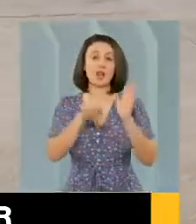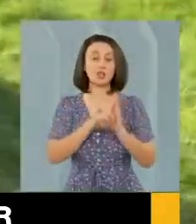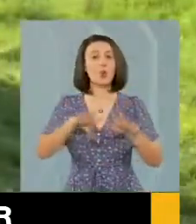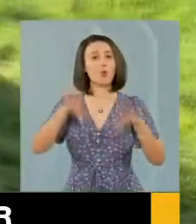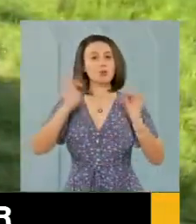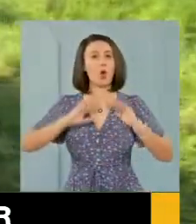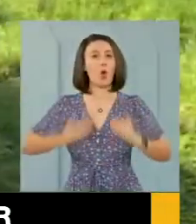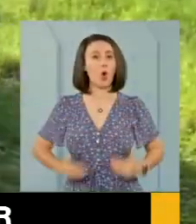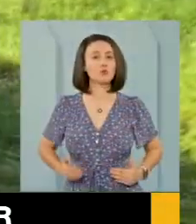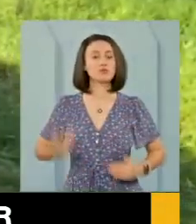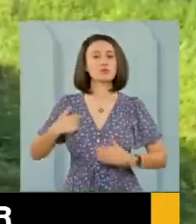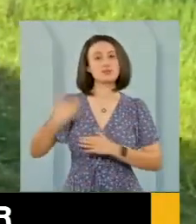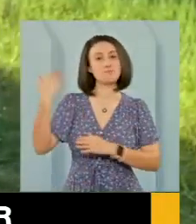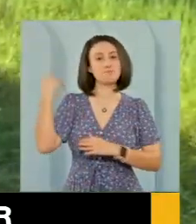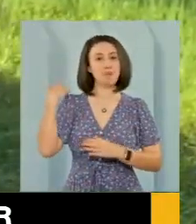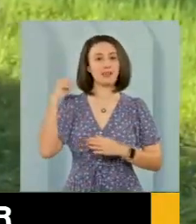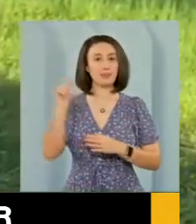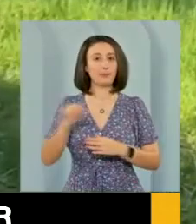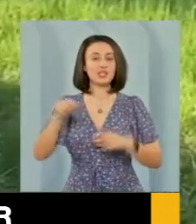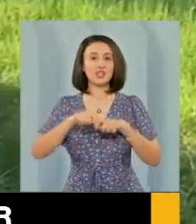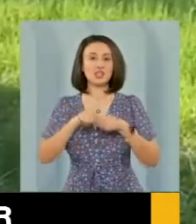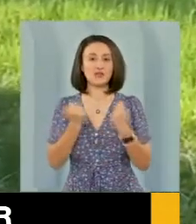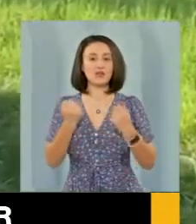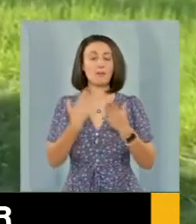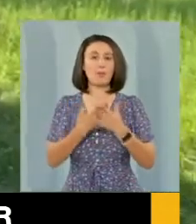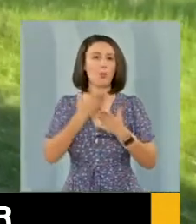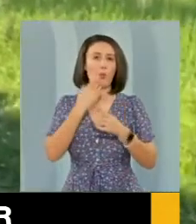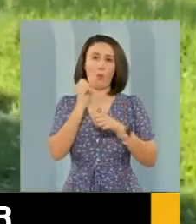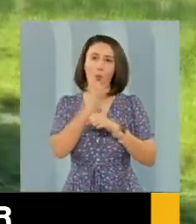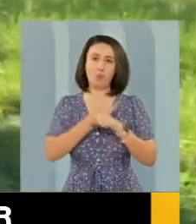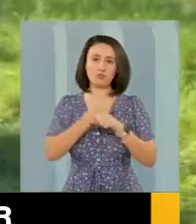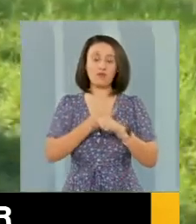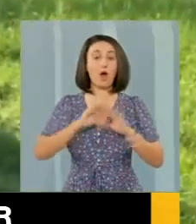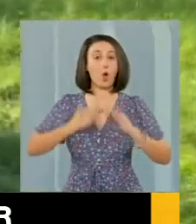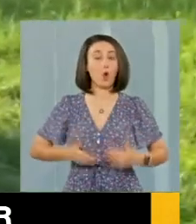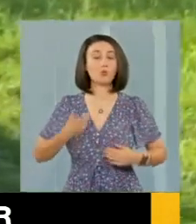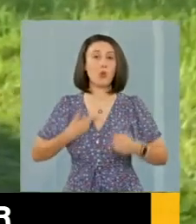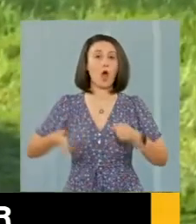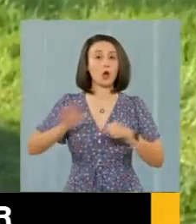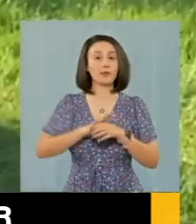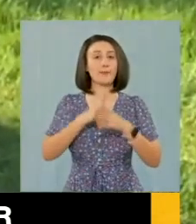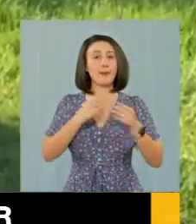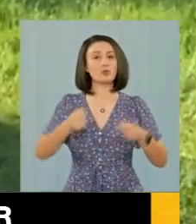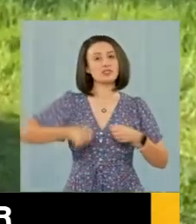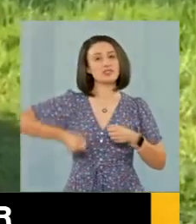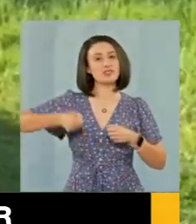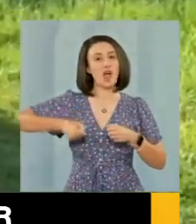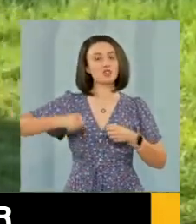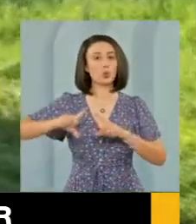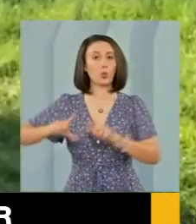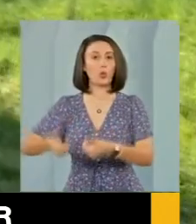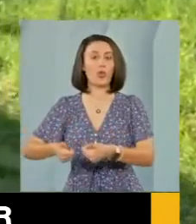cadavrul în spatele unei benzinării dezafectate pentru a nu fi observat corpul a fost acoperit cu mai mulți saci menajeri